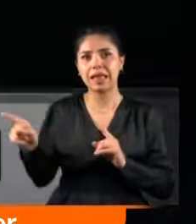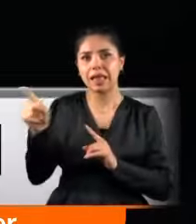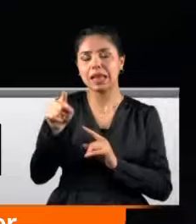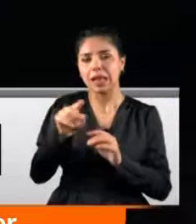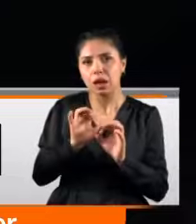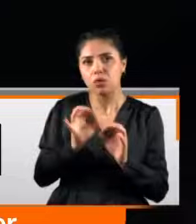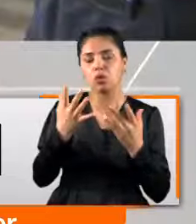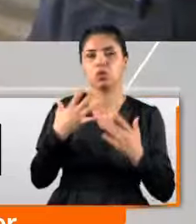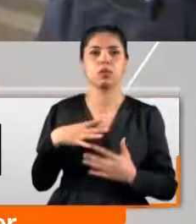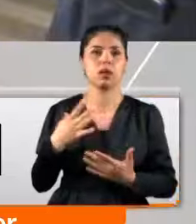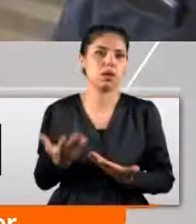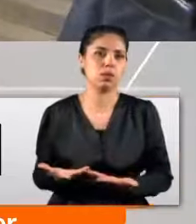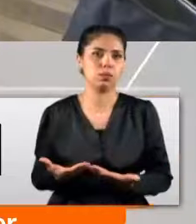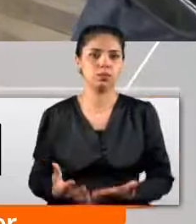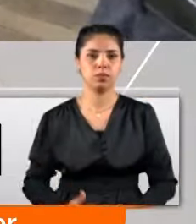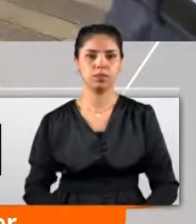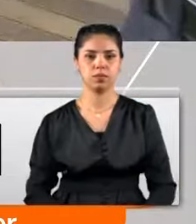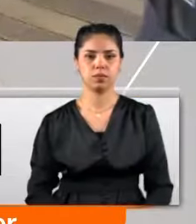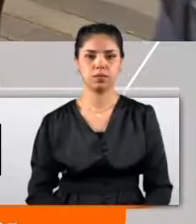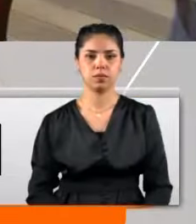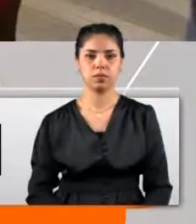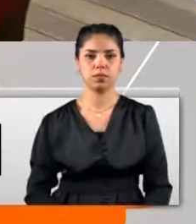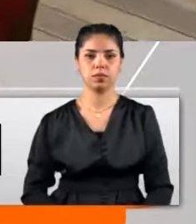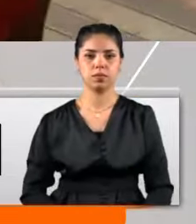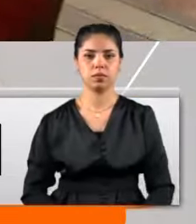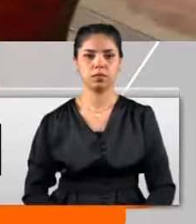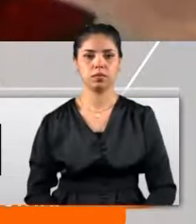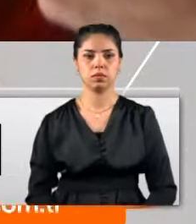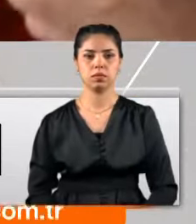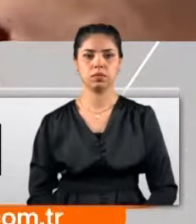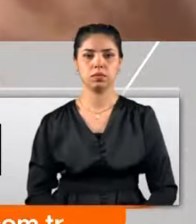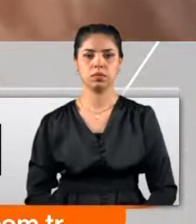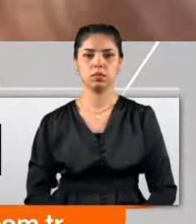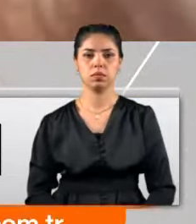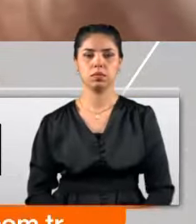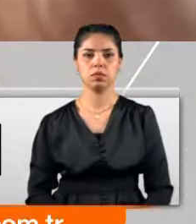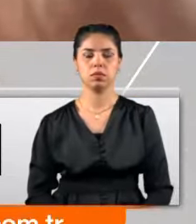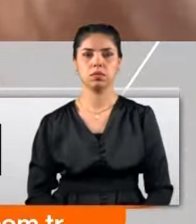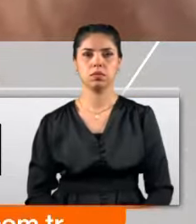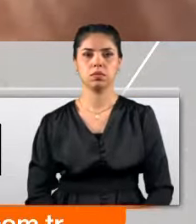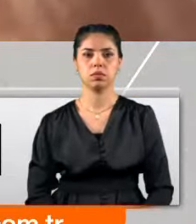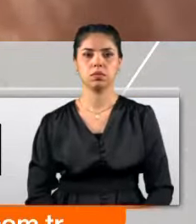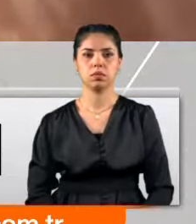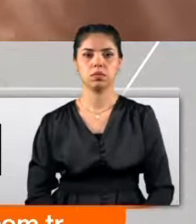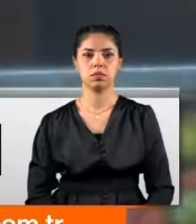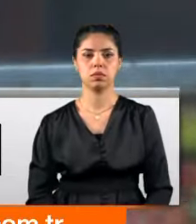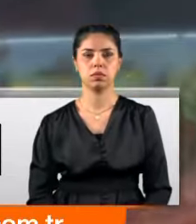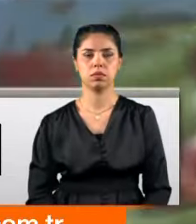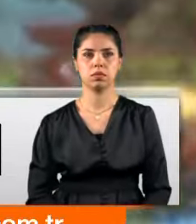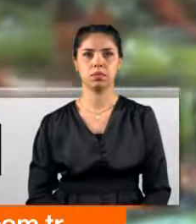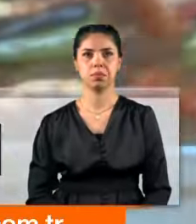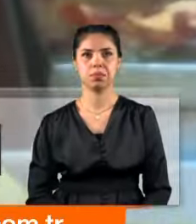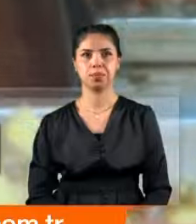el atmasını istiyor. Eğer restoran sizden bu ücreti tahsil etmekte ısrar ederse muhakkak zabıtaya bildirimde bulunur.